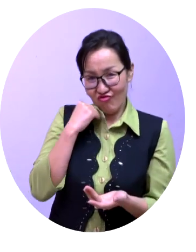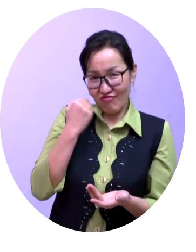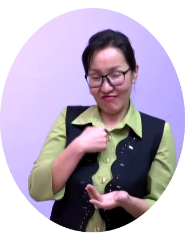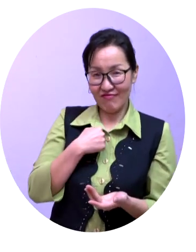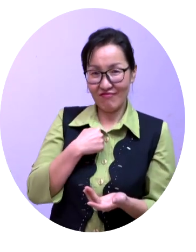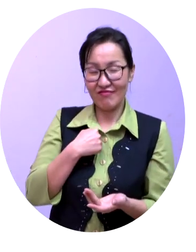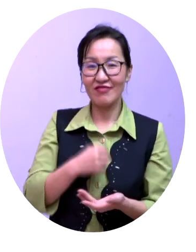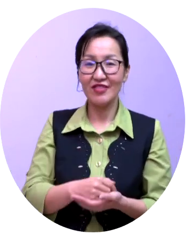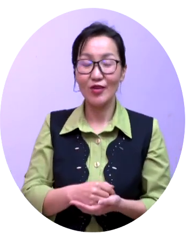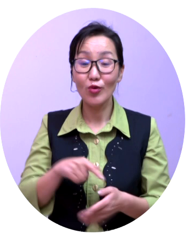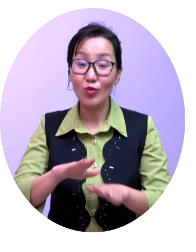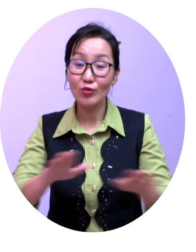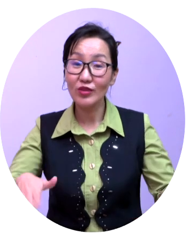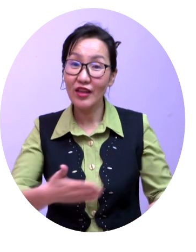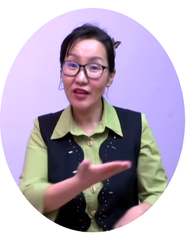тэгвэл хүүхдүүдээ